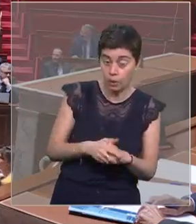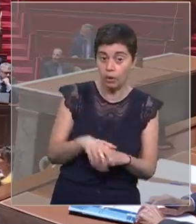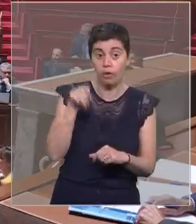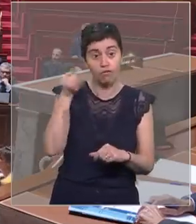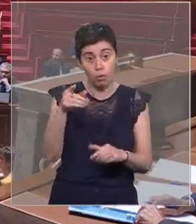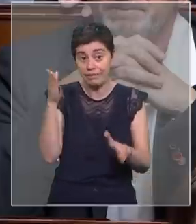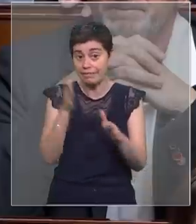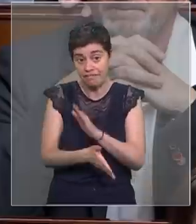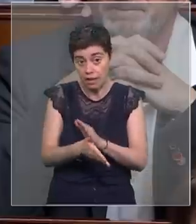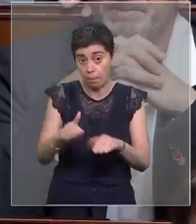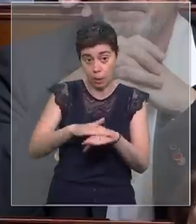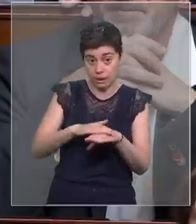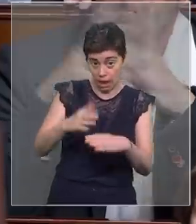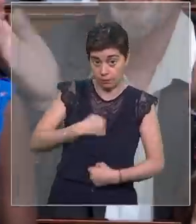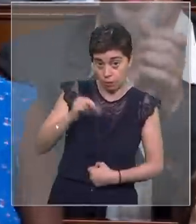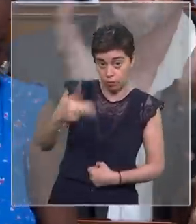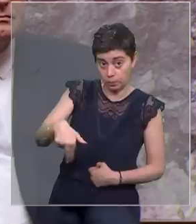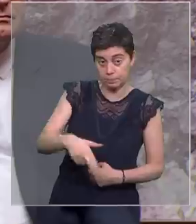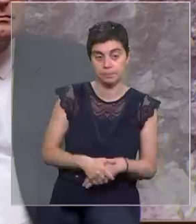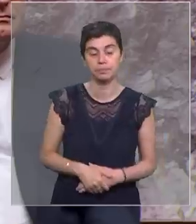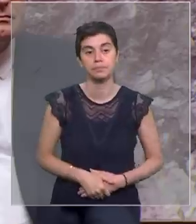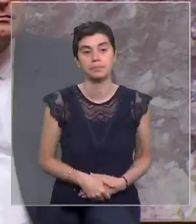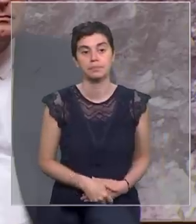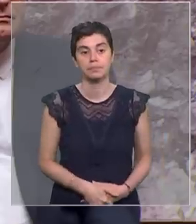votre défaite morale et politique?